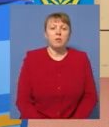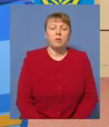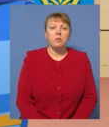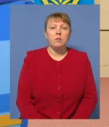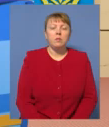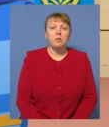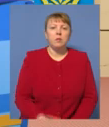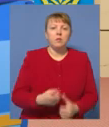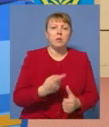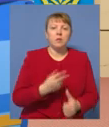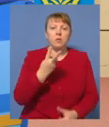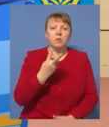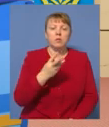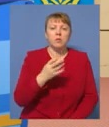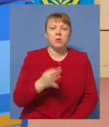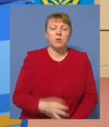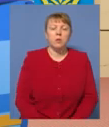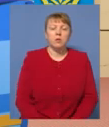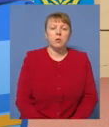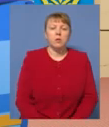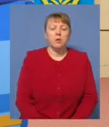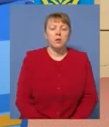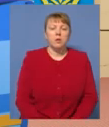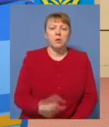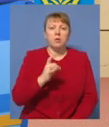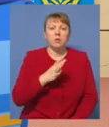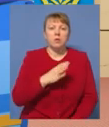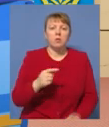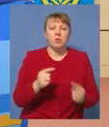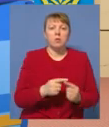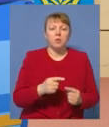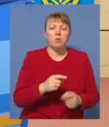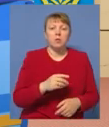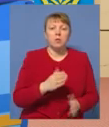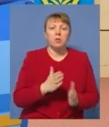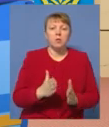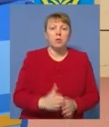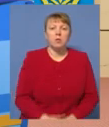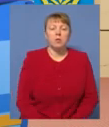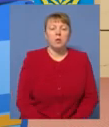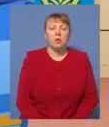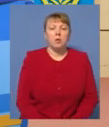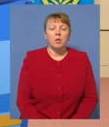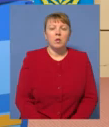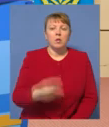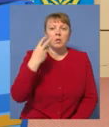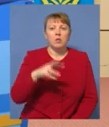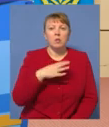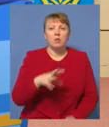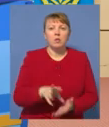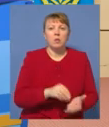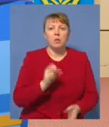Из-за этого ее называем трехзвенная. Полномочия между этими структурами четко разграничены. Эта модель